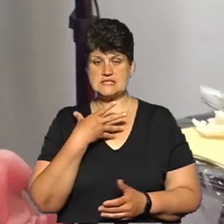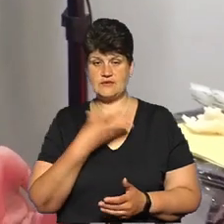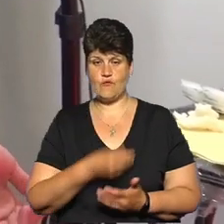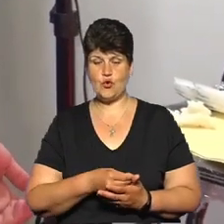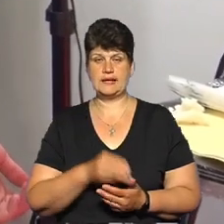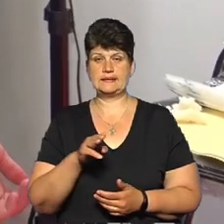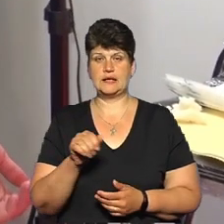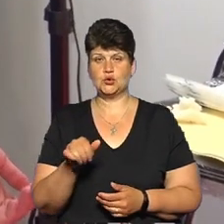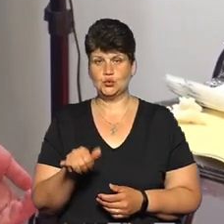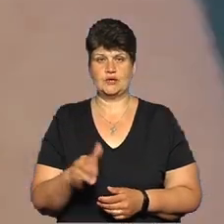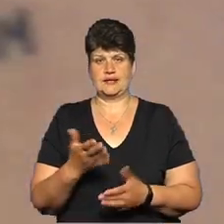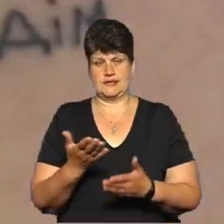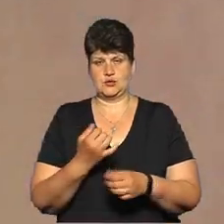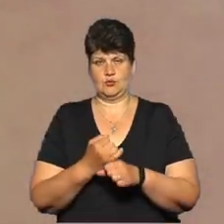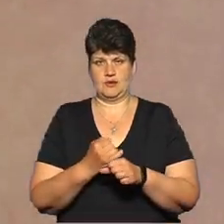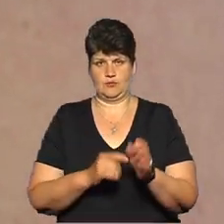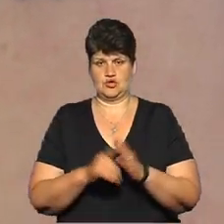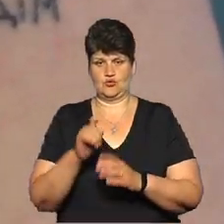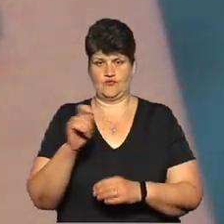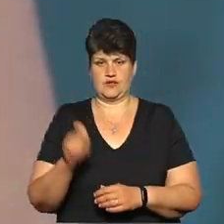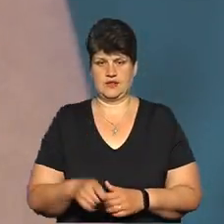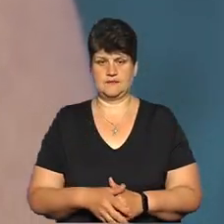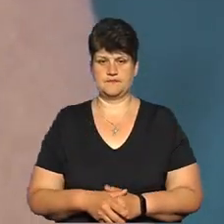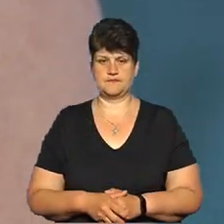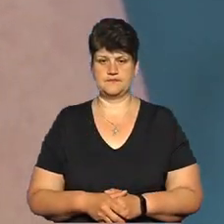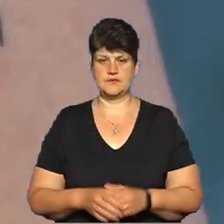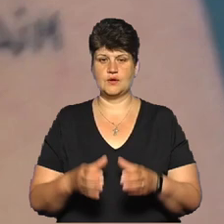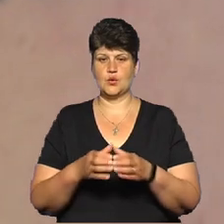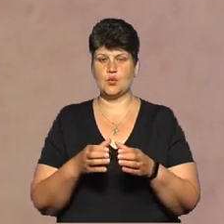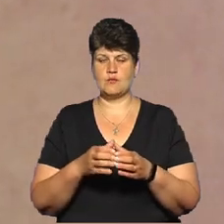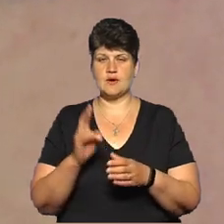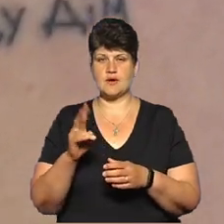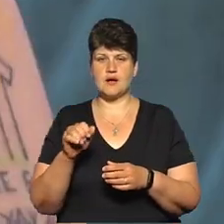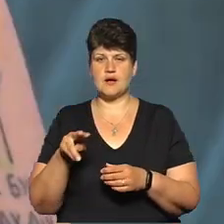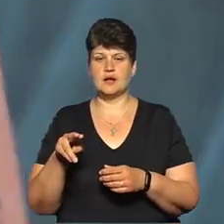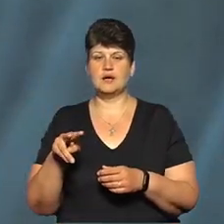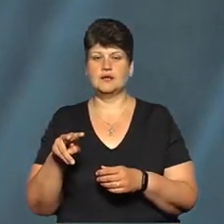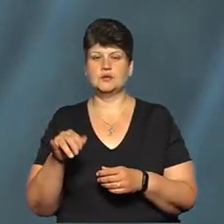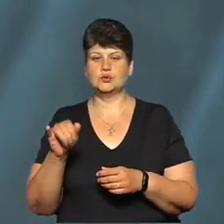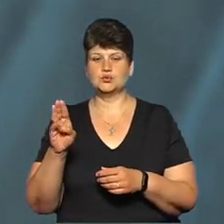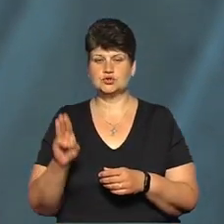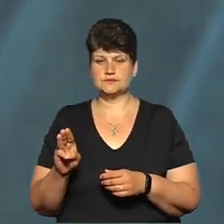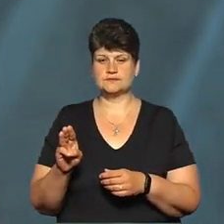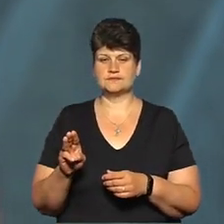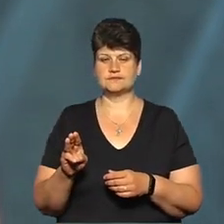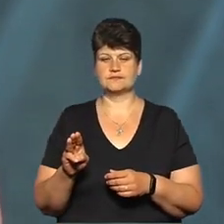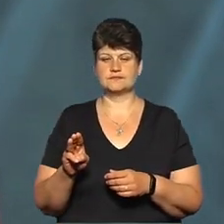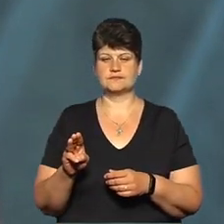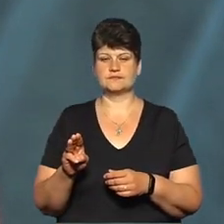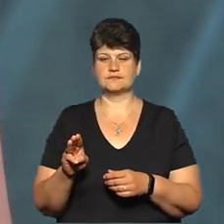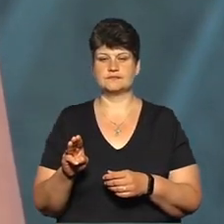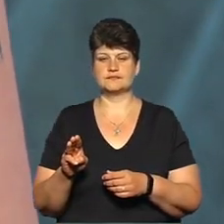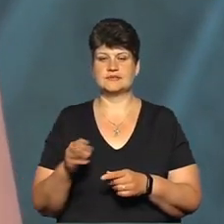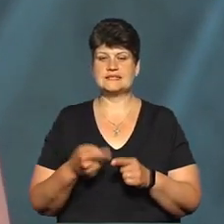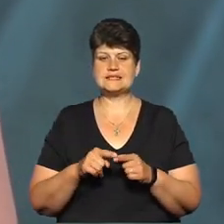початку повномасштабної війни. Група «Калуш», це їх строчка з пісні. Потім Тремпіль, це